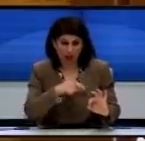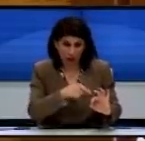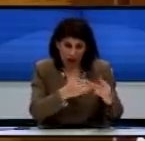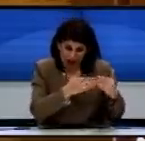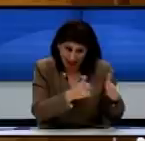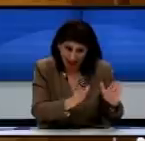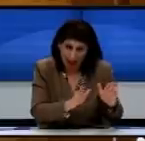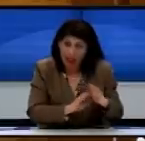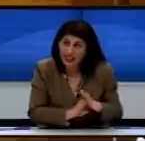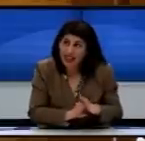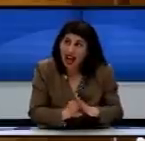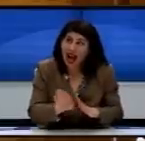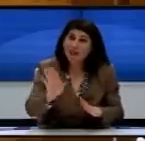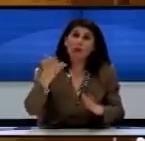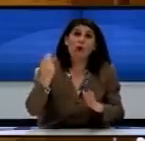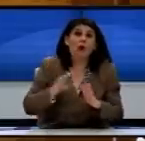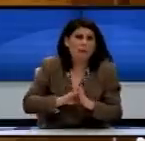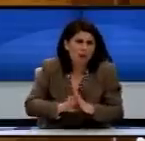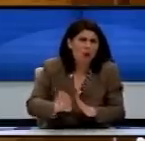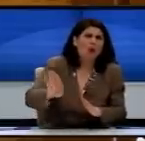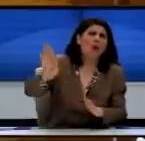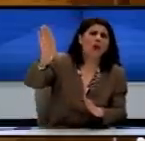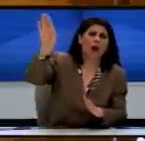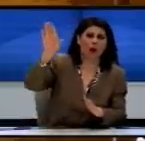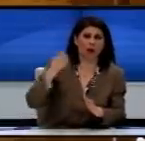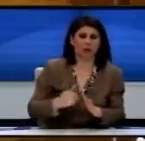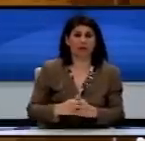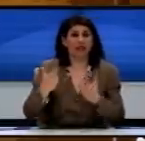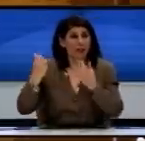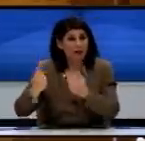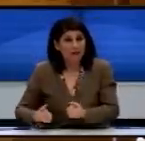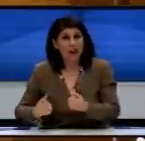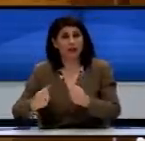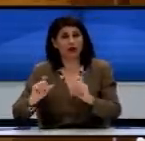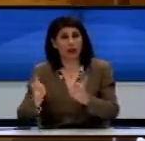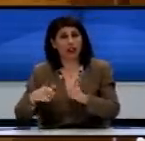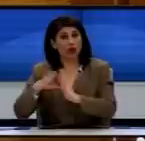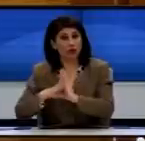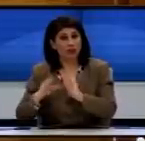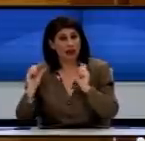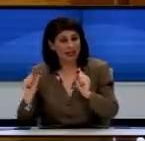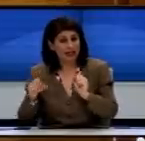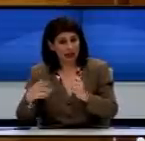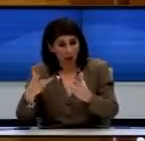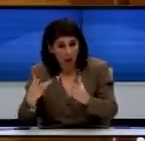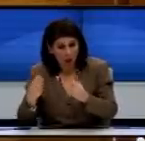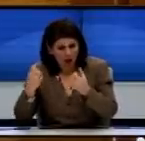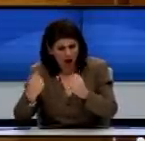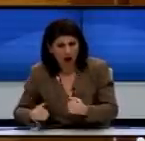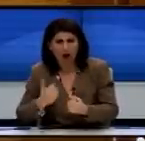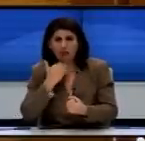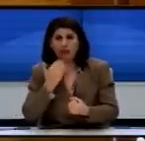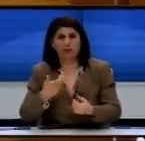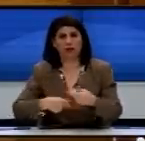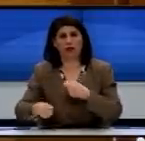η αύξηση θα ήταν εκθετική. Εκθετική και η επιβάρυνση στο σύστημα υγείας θα ήταν τέτοια που πιθανώς να μην